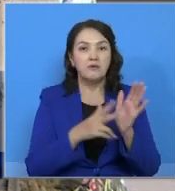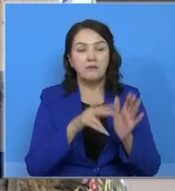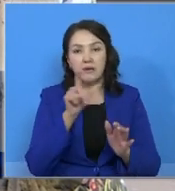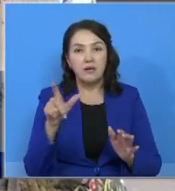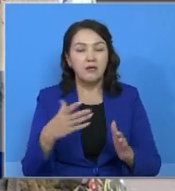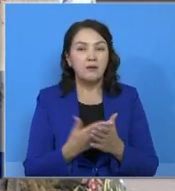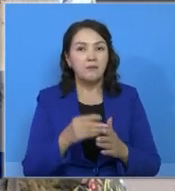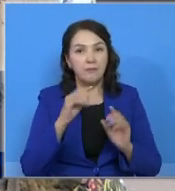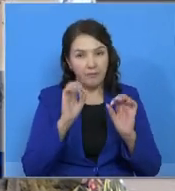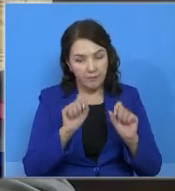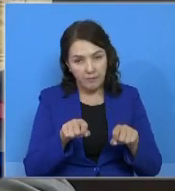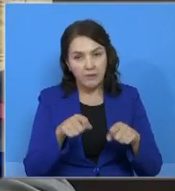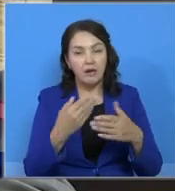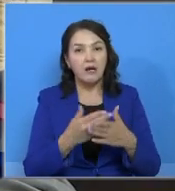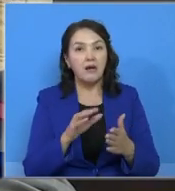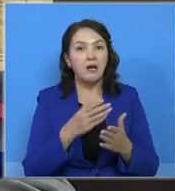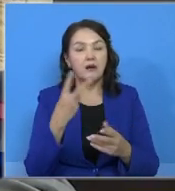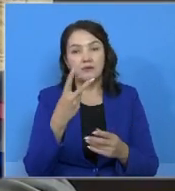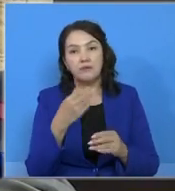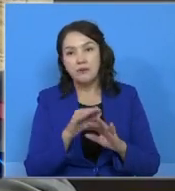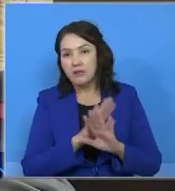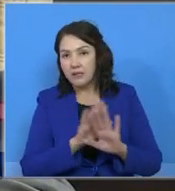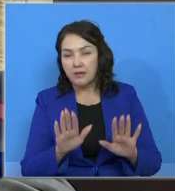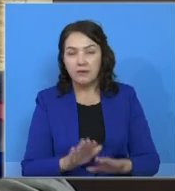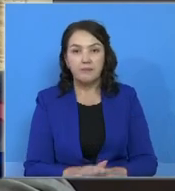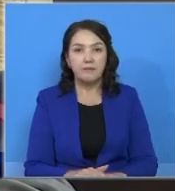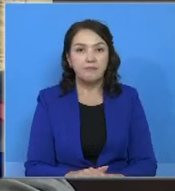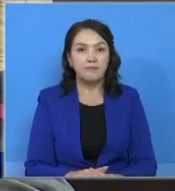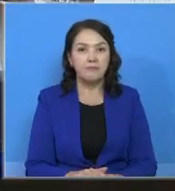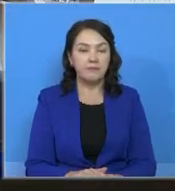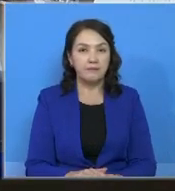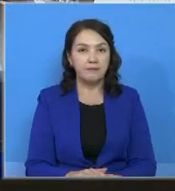человек получили положительное заключение, двое – отрицательное.